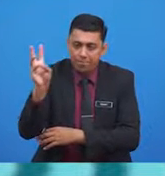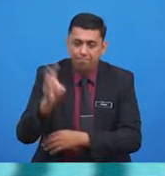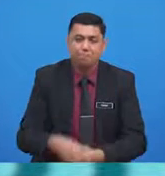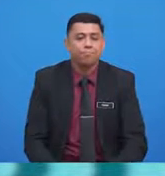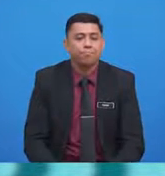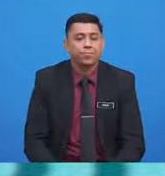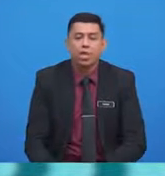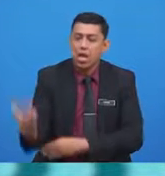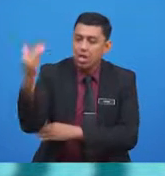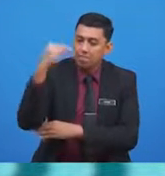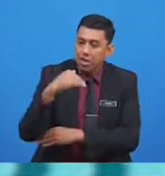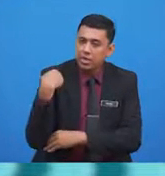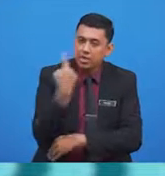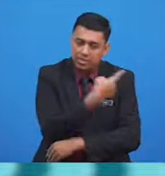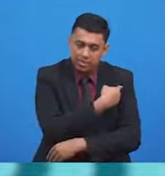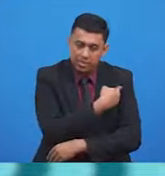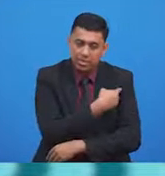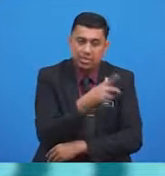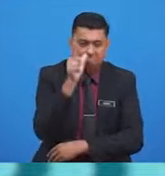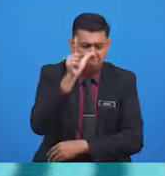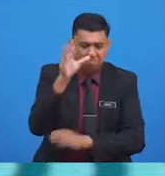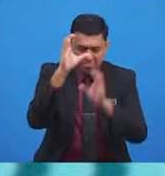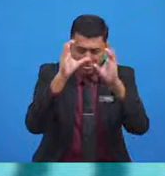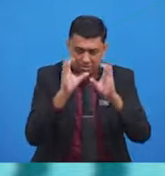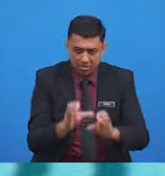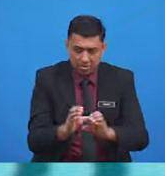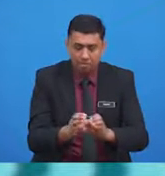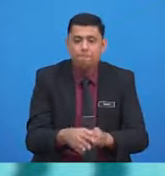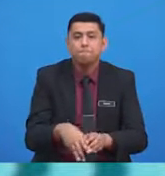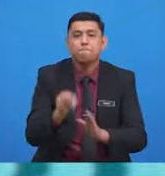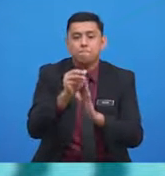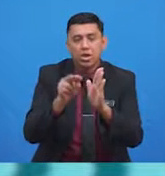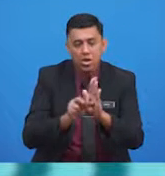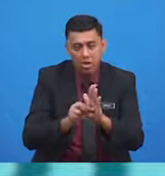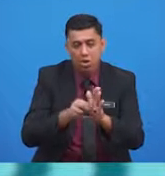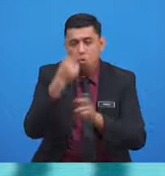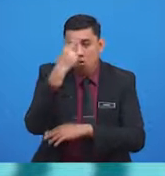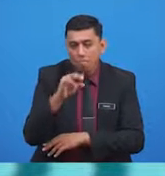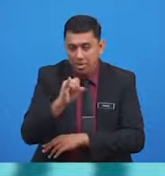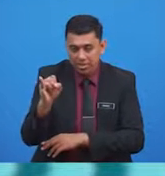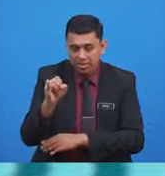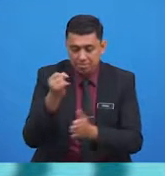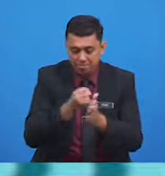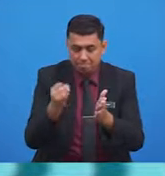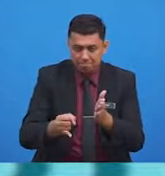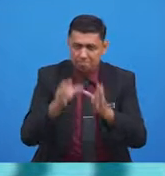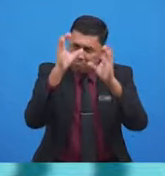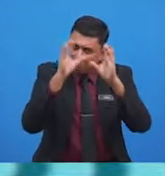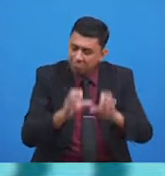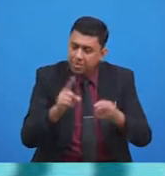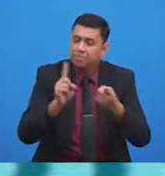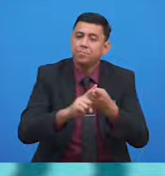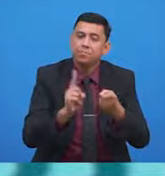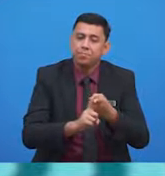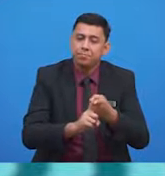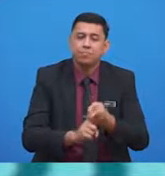Mari kita lihat cara menghormati jiran. Sebelum kita ke cara pertama,